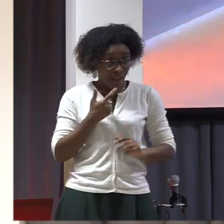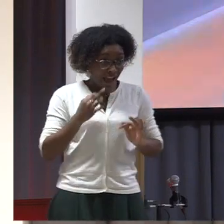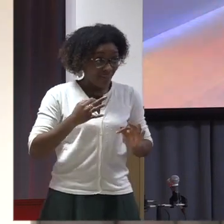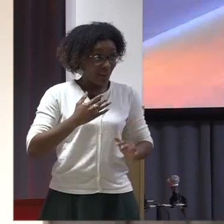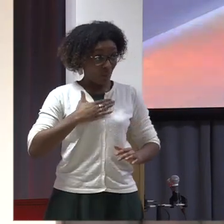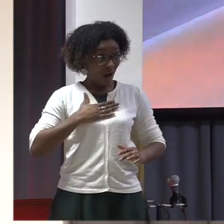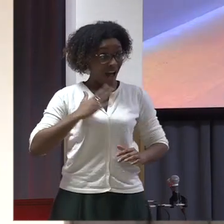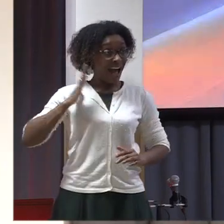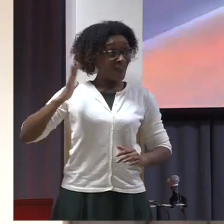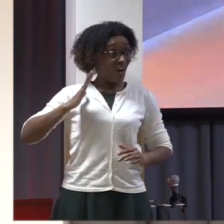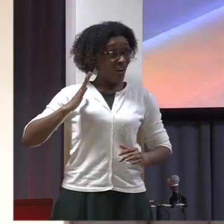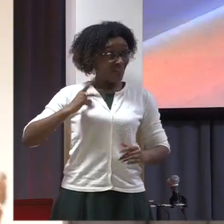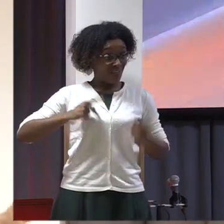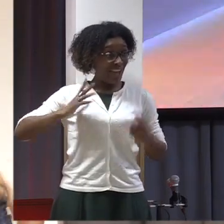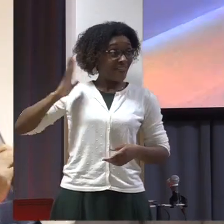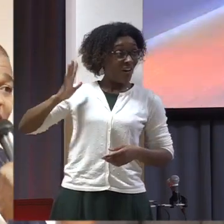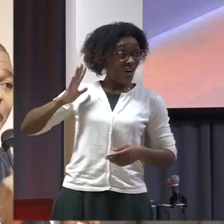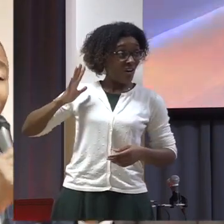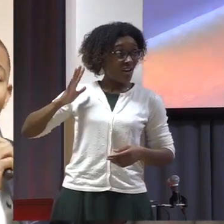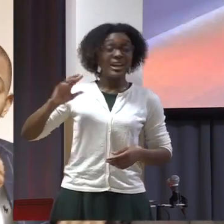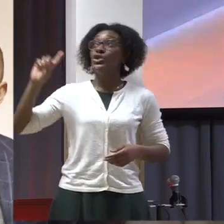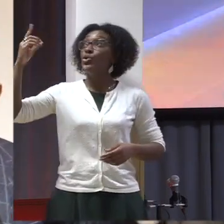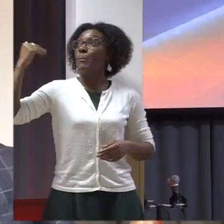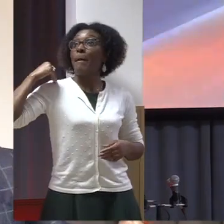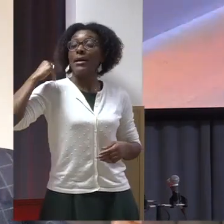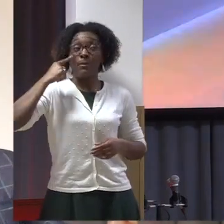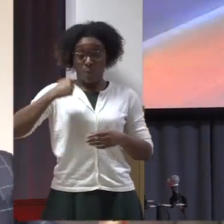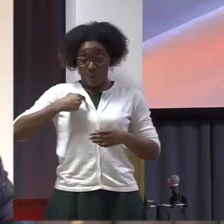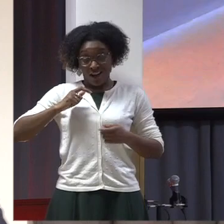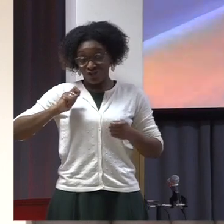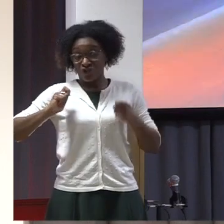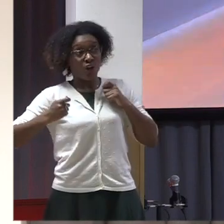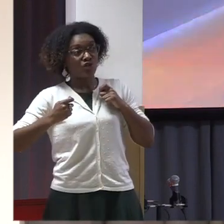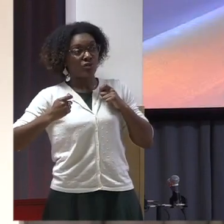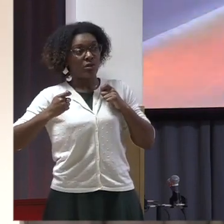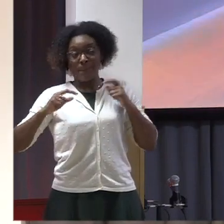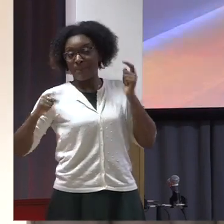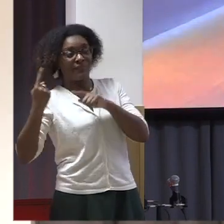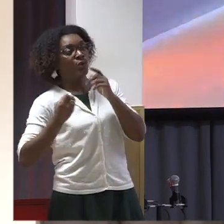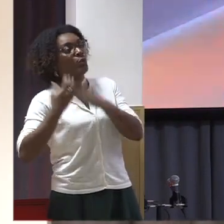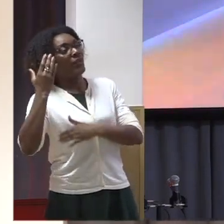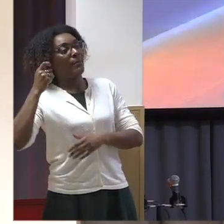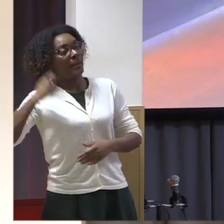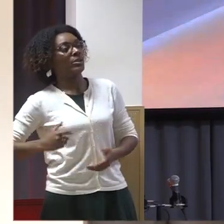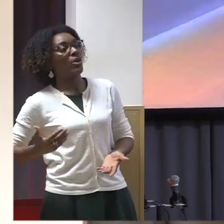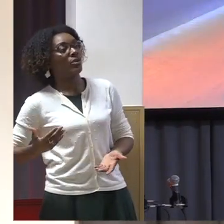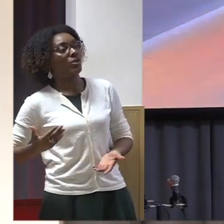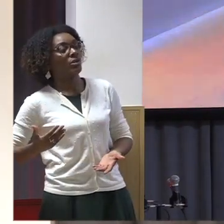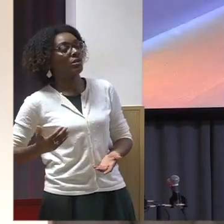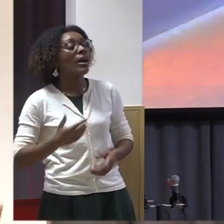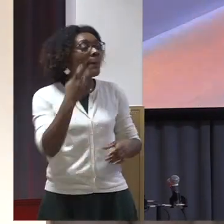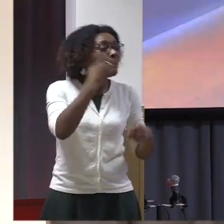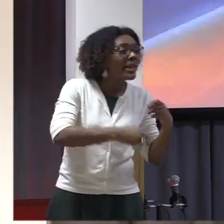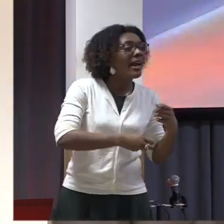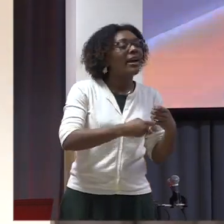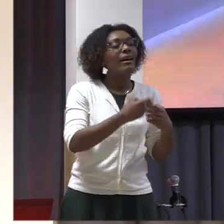étions hier est ce que le seigneur nous appellent à devenir et lorsqu'ils ont répondu à cet appel quelque